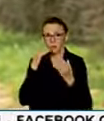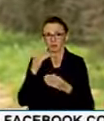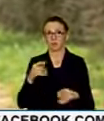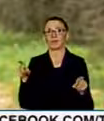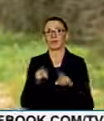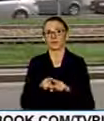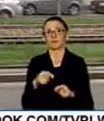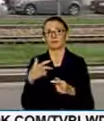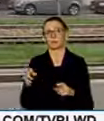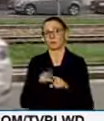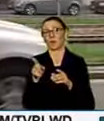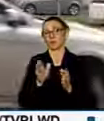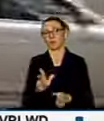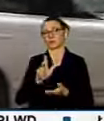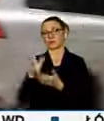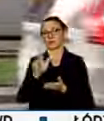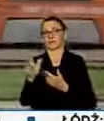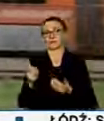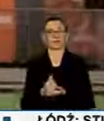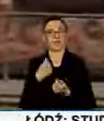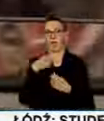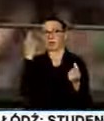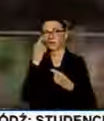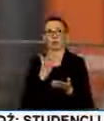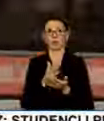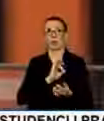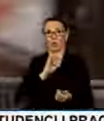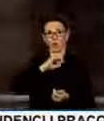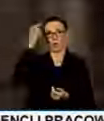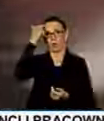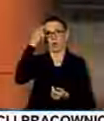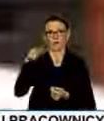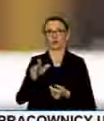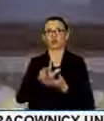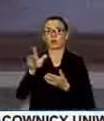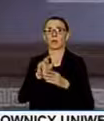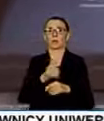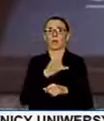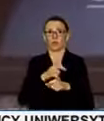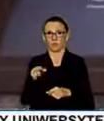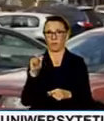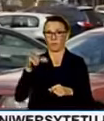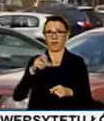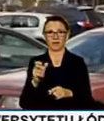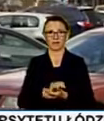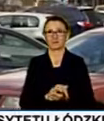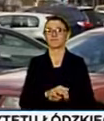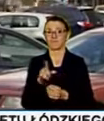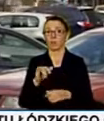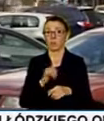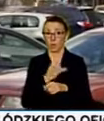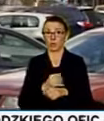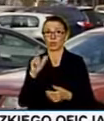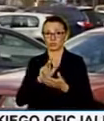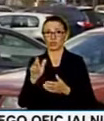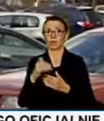serdecznie pozdrowić, urodziła się również 13. Myślę, że to tylko w naszych głowach, że 13 w piątek to pechowy dzień. W piątek